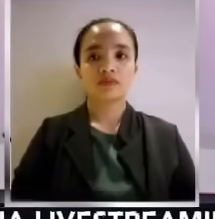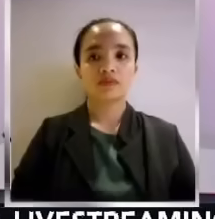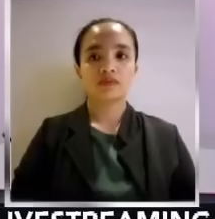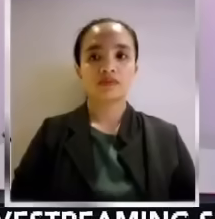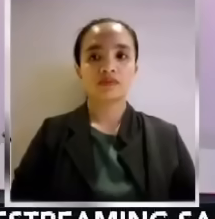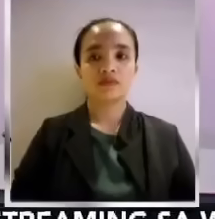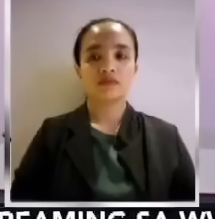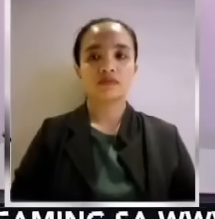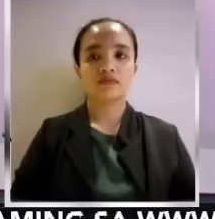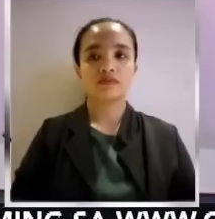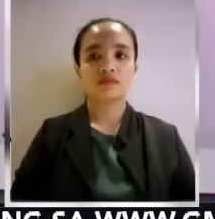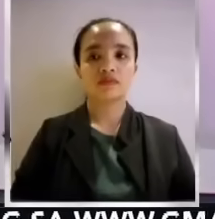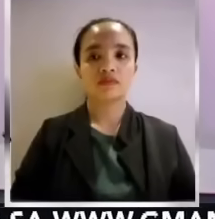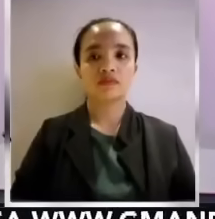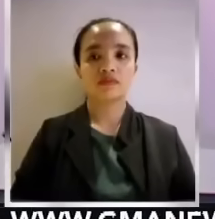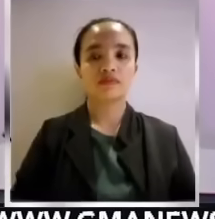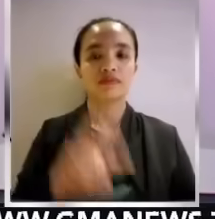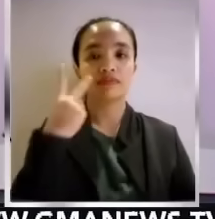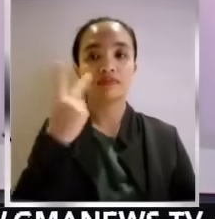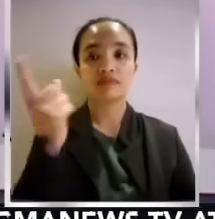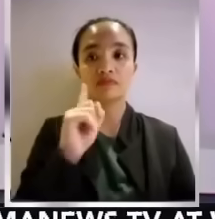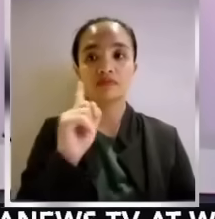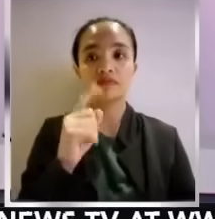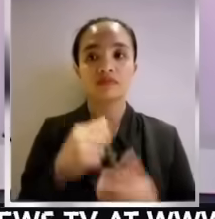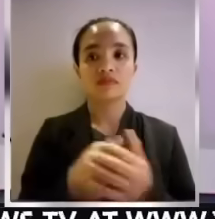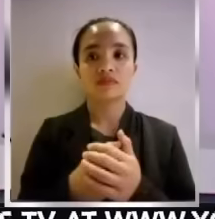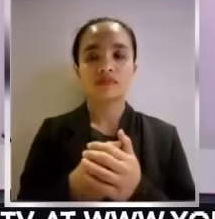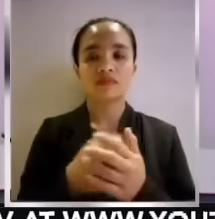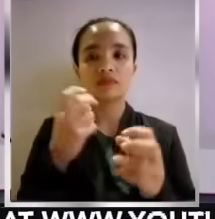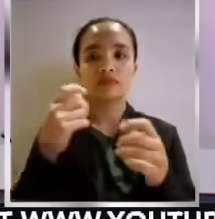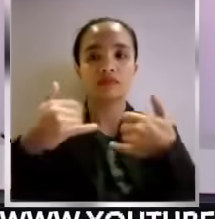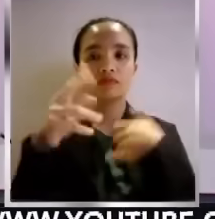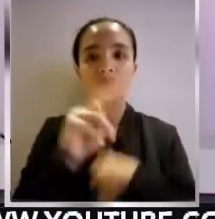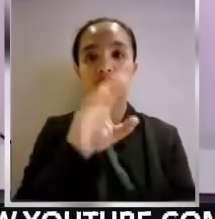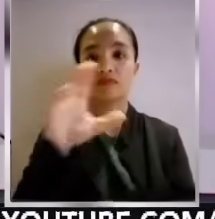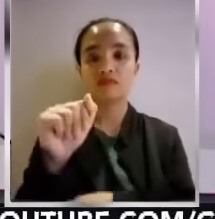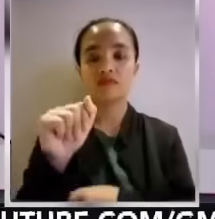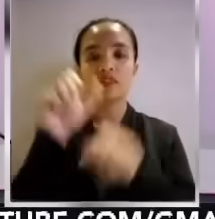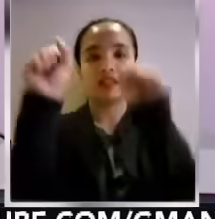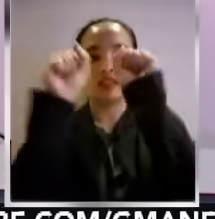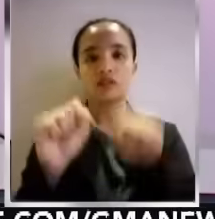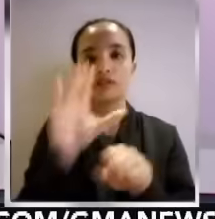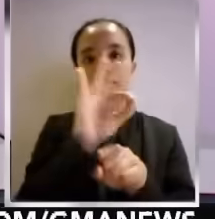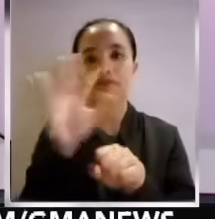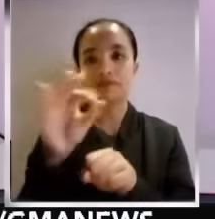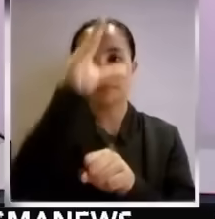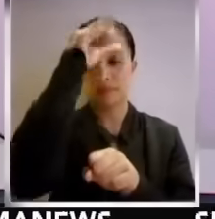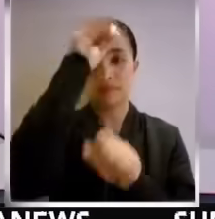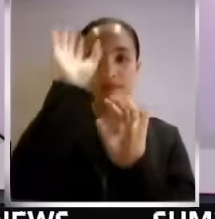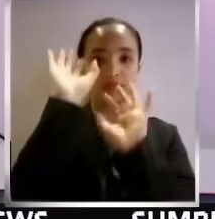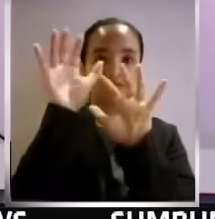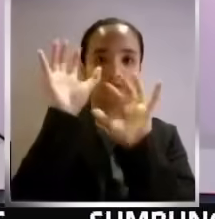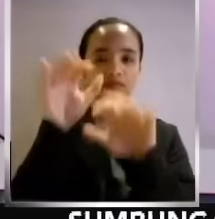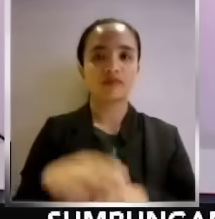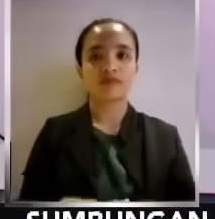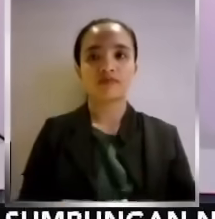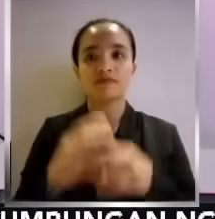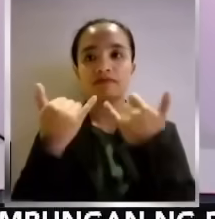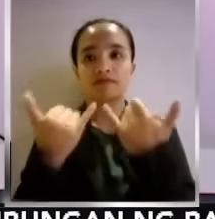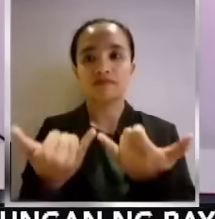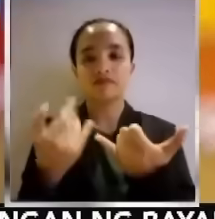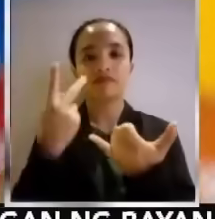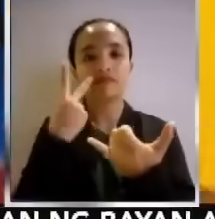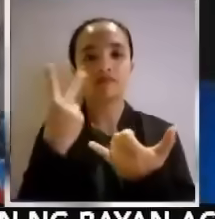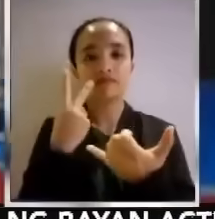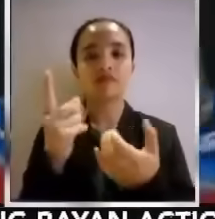Mas tumitindi pa ang bakbakan sa hardcourt ng NCAA Season 99 Men's Basketball. Sa laban ngayong araw, nagtagumpay ang San Beda